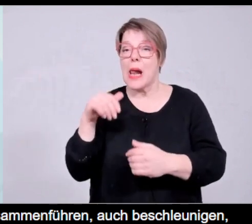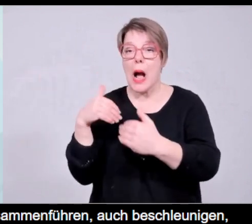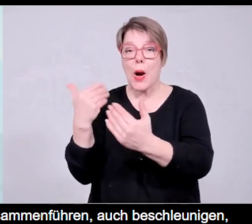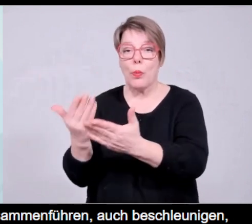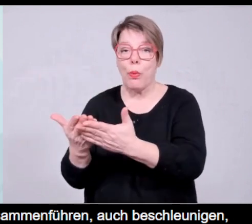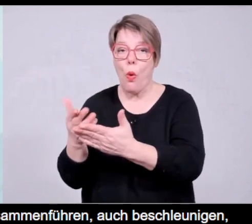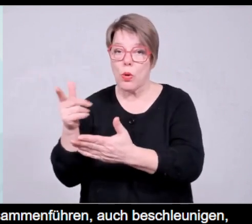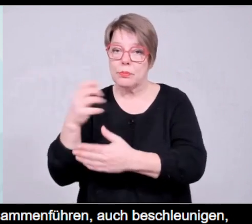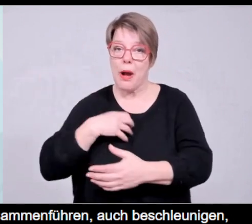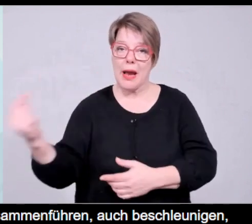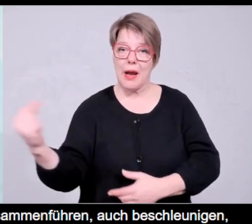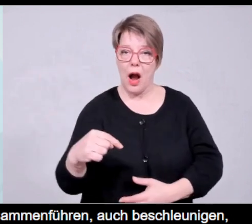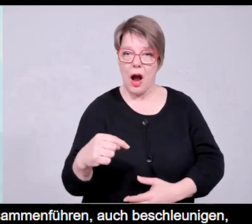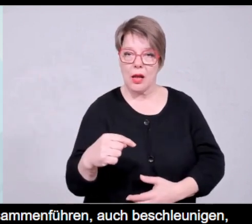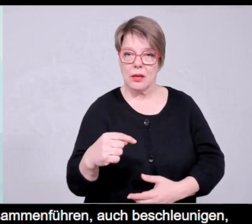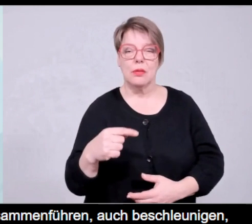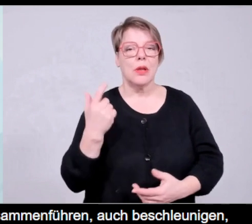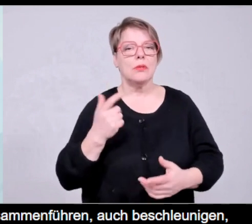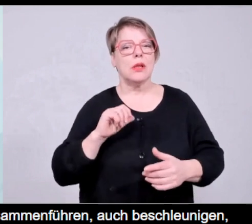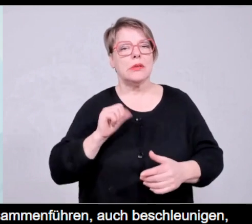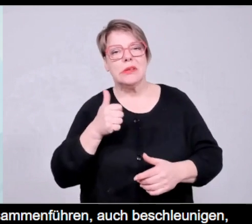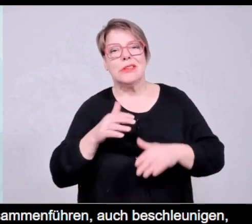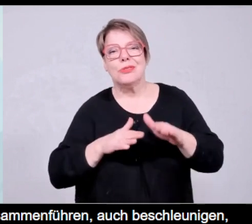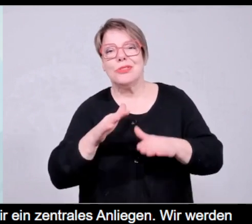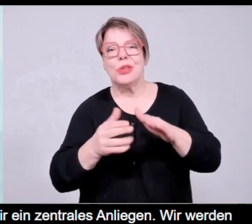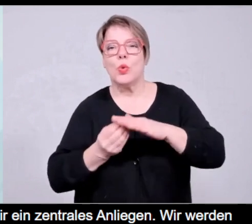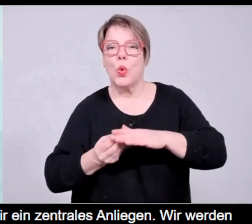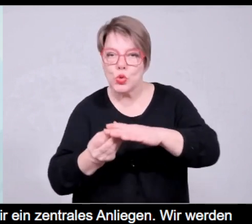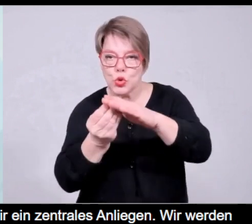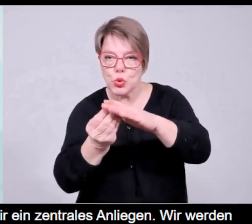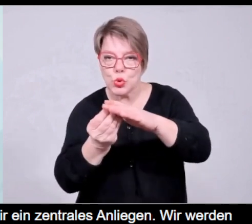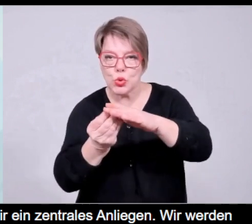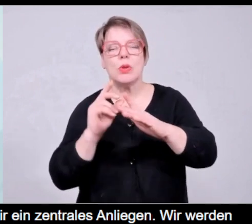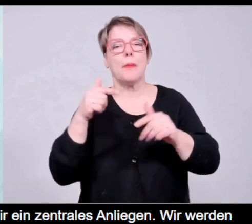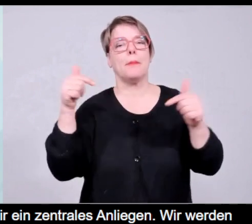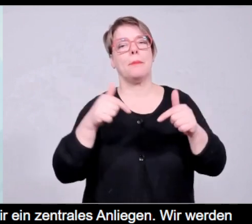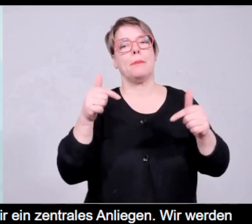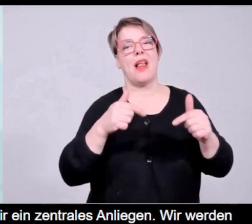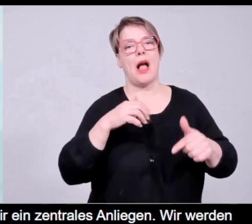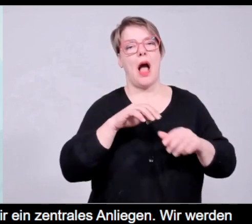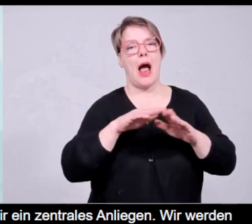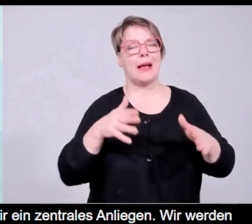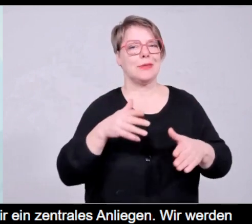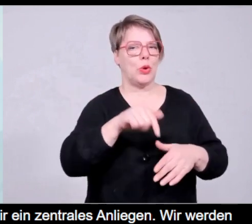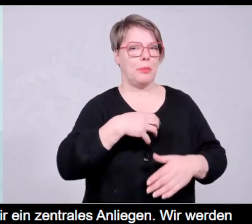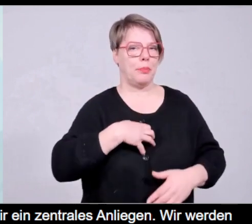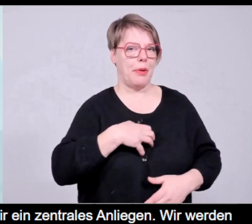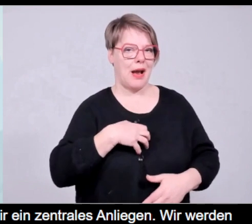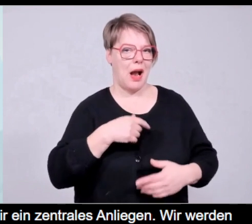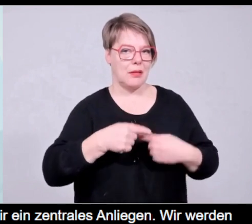Thema Bürokratie. Auch das ist eine der großen Themen. Wir müssen da endlich vorankommen. Deswegen bin ich froh, dass der medizinische Dienst